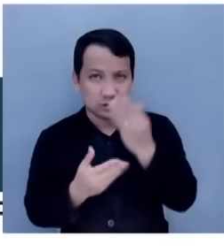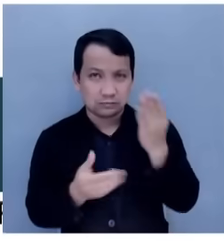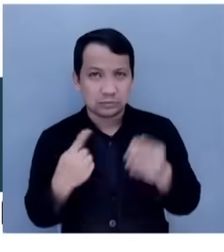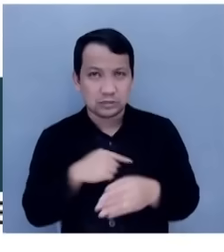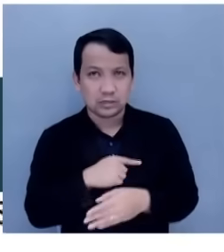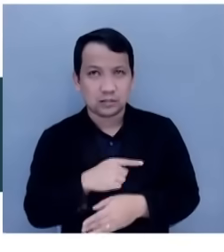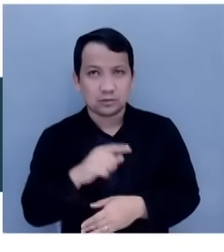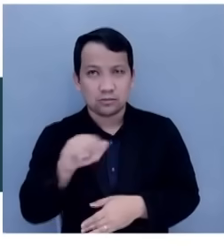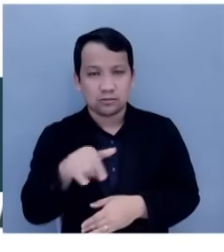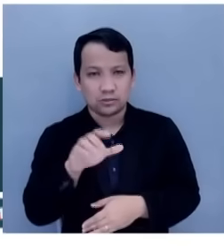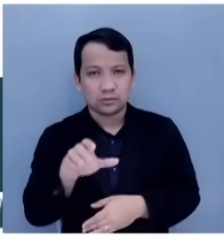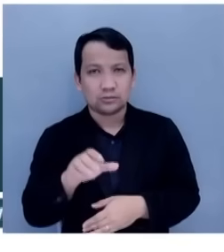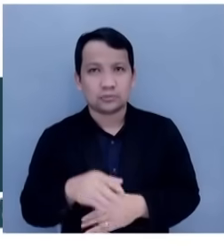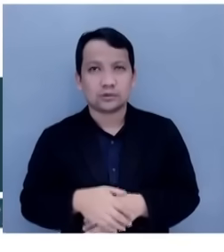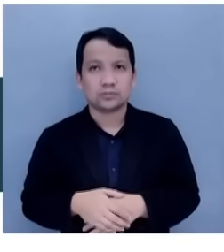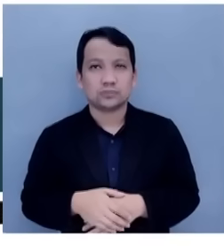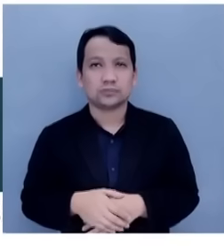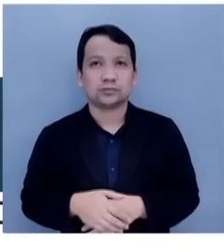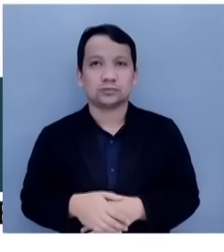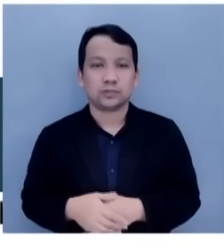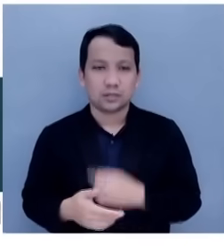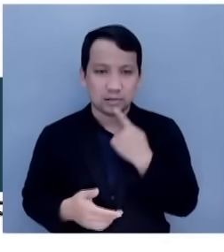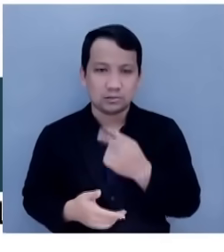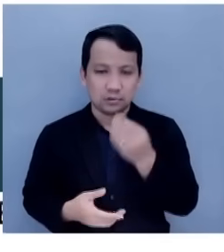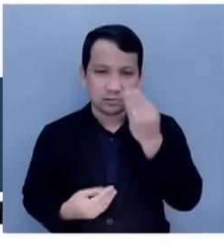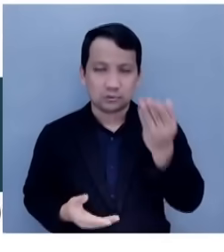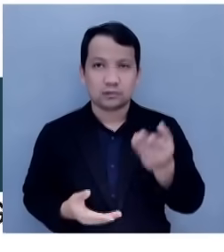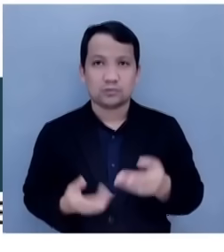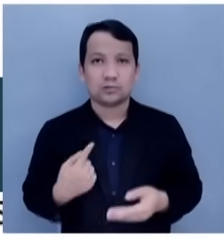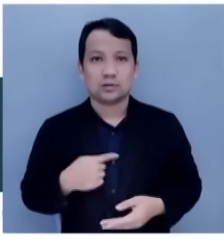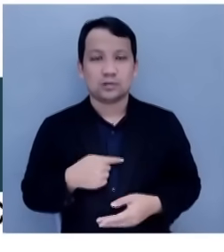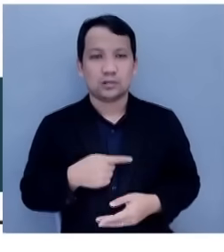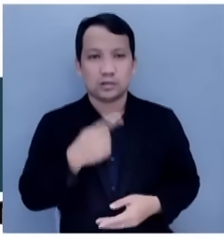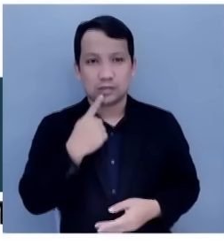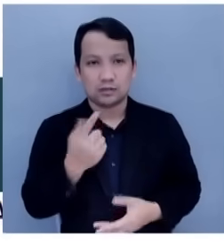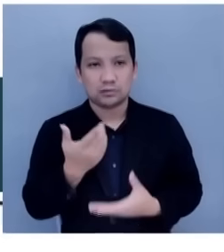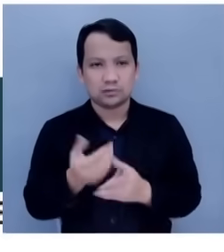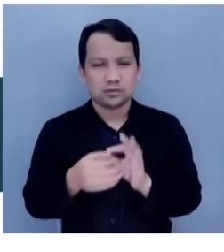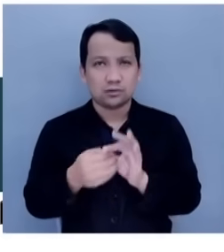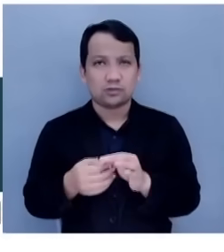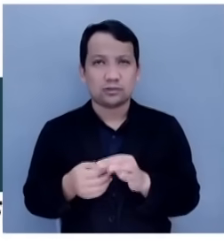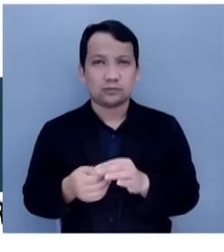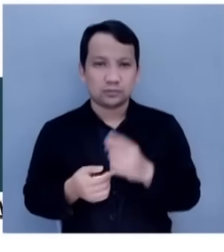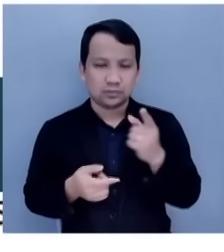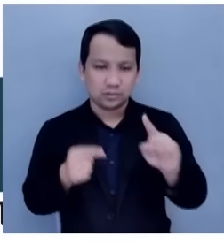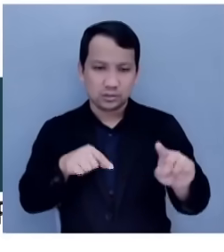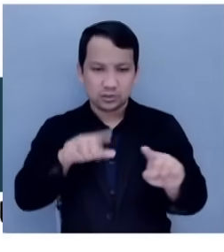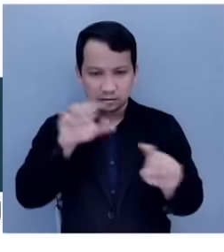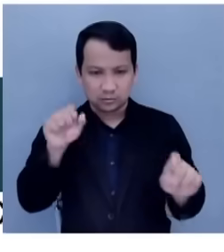sa JC as expenses. So sige nga, given nga, alimbawa, yung libreng sakay,